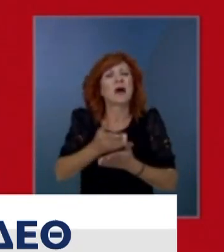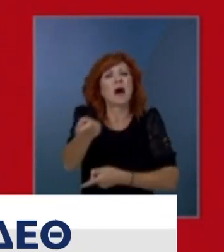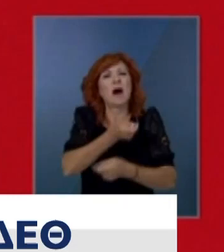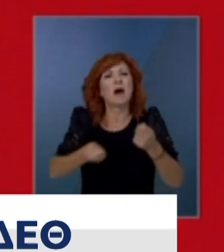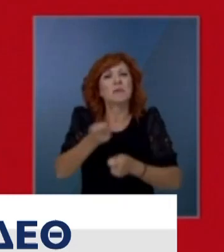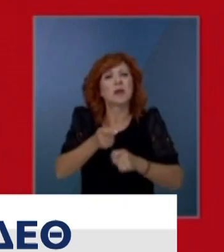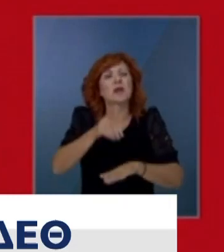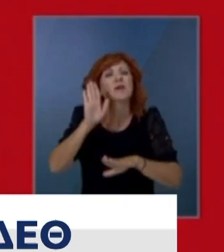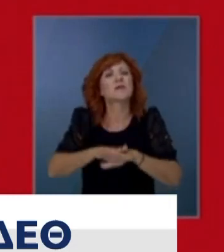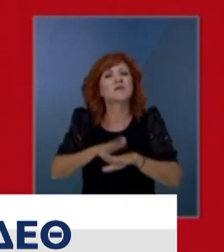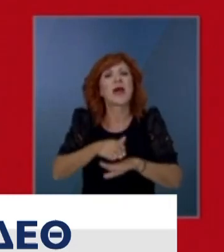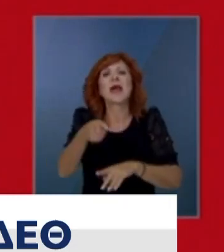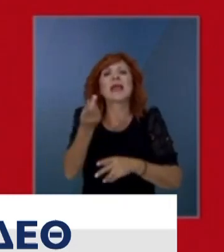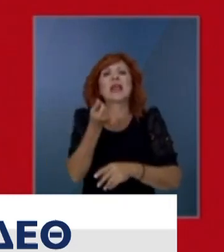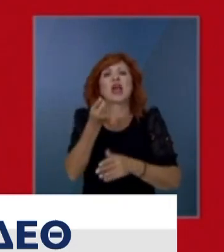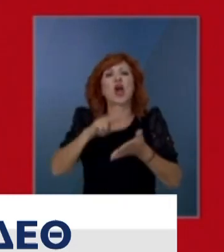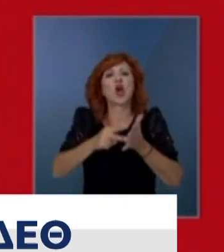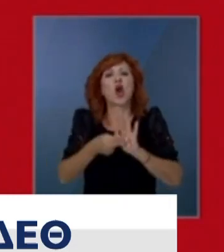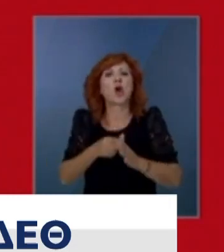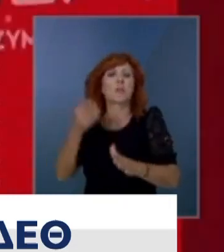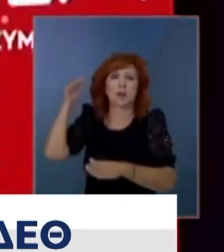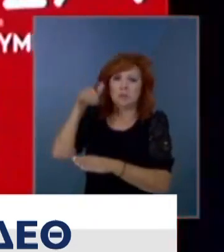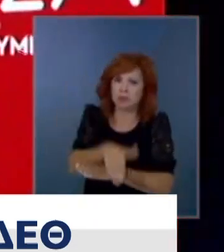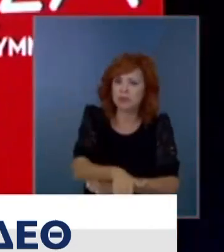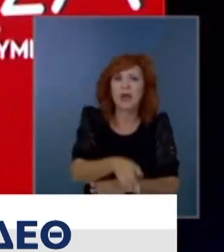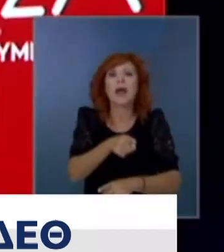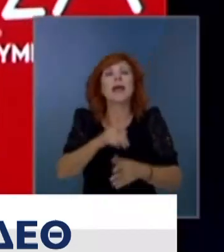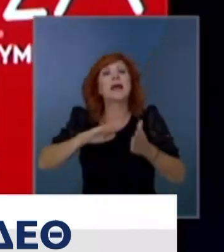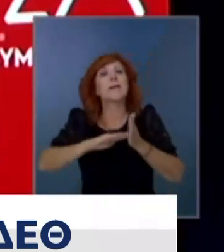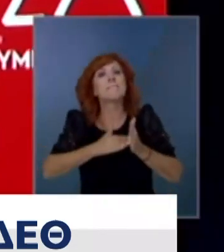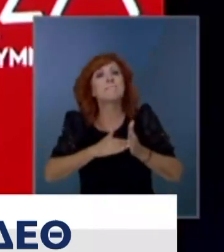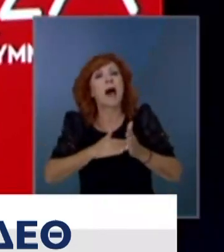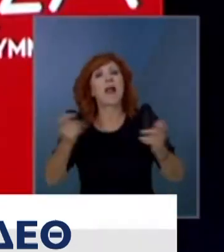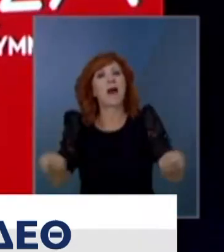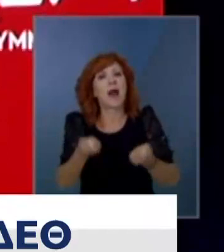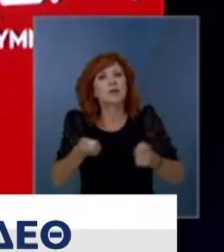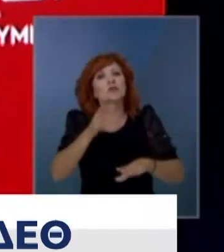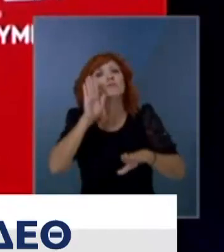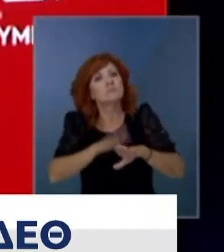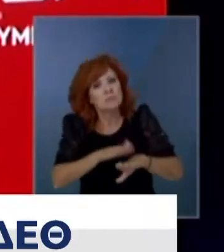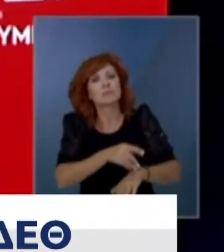για την κακή πορεία της οικονομίας, οι εργαζόμενοι φταίνε γιατί δεν είναι ευέλικτοι.